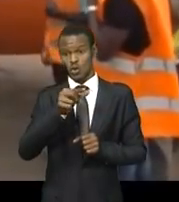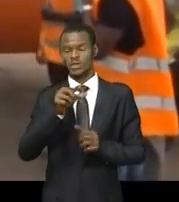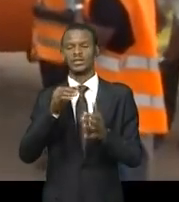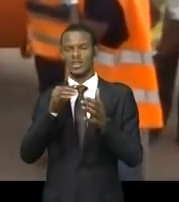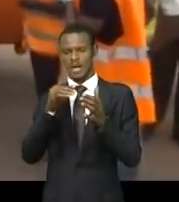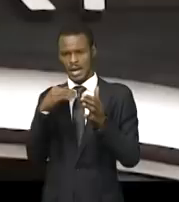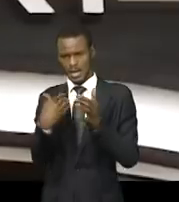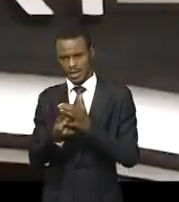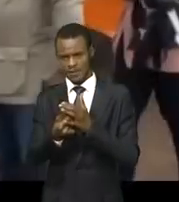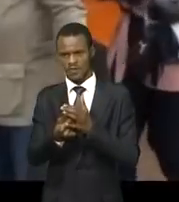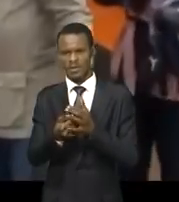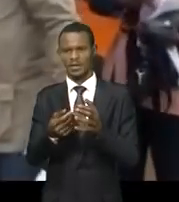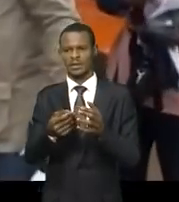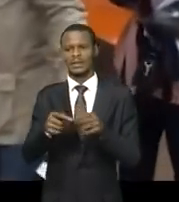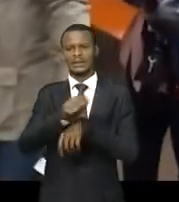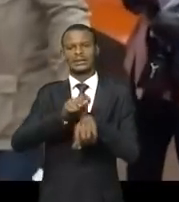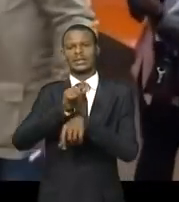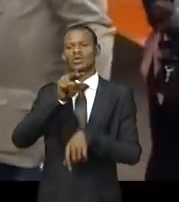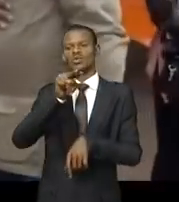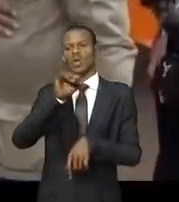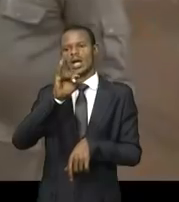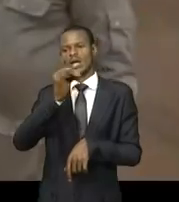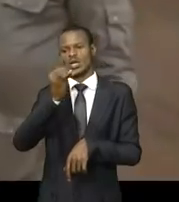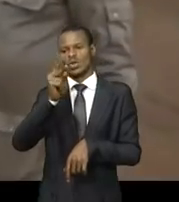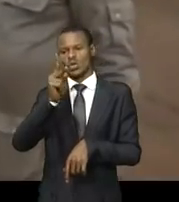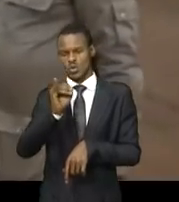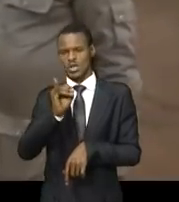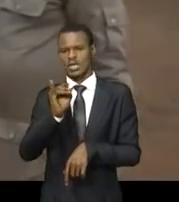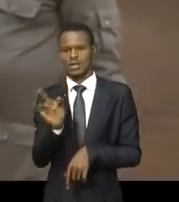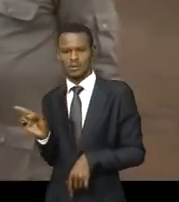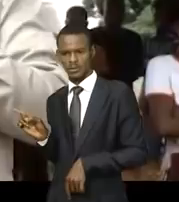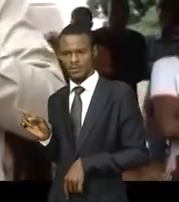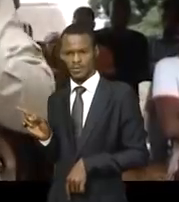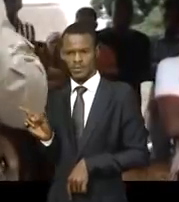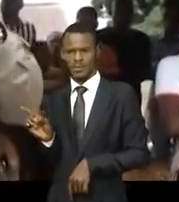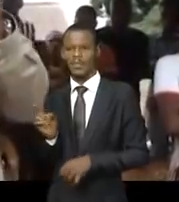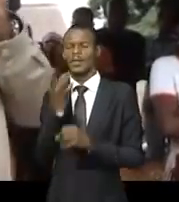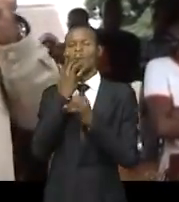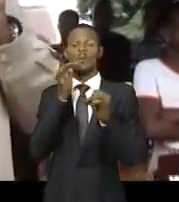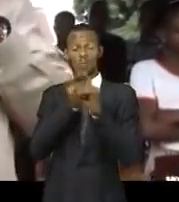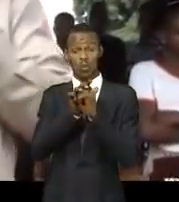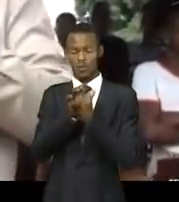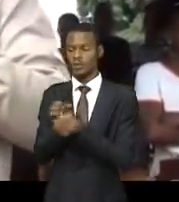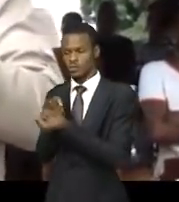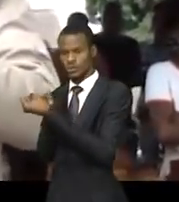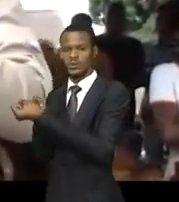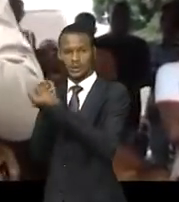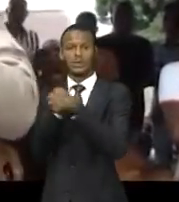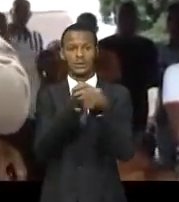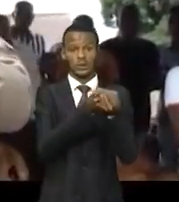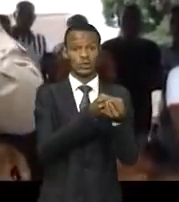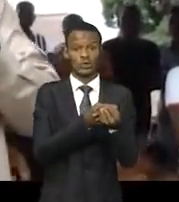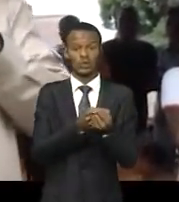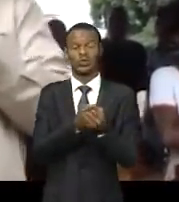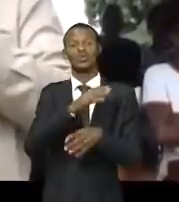Nioki. Dans ses différents contacts avec sa base naturelle, John Mbouletang a prôné l'unité des filles et fils de Maïndombe et les a invités